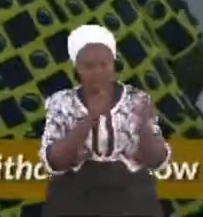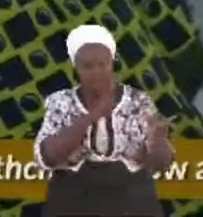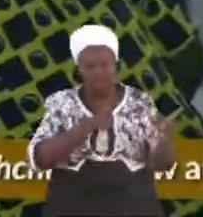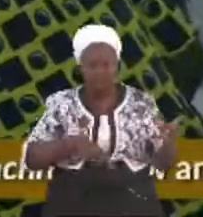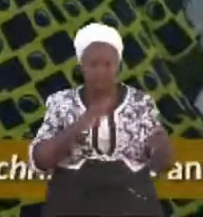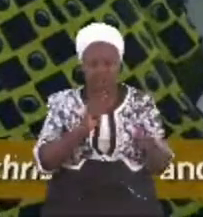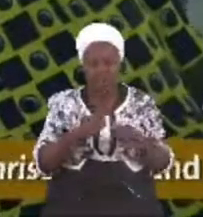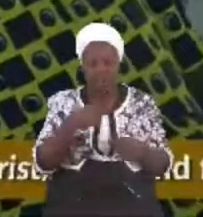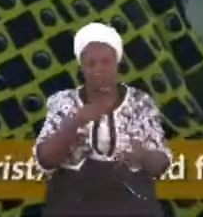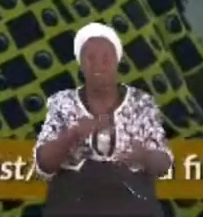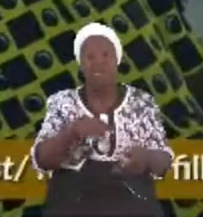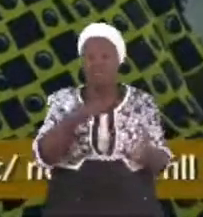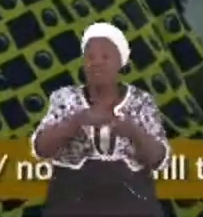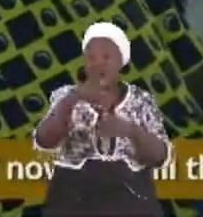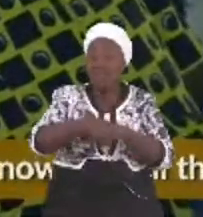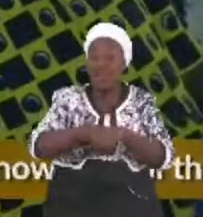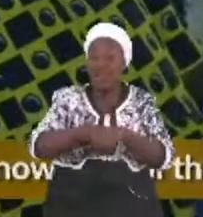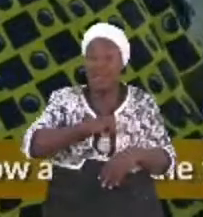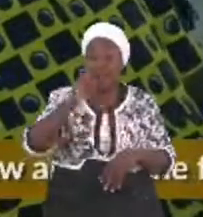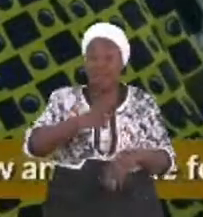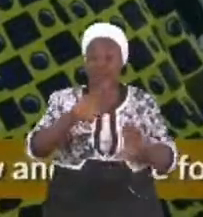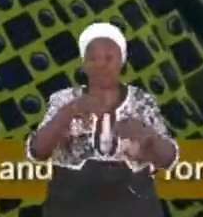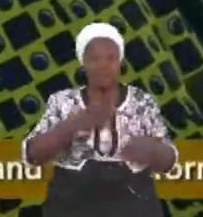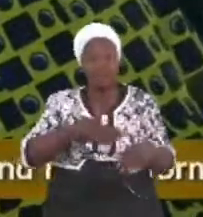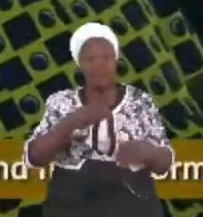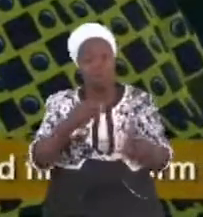Ce soir, je dois donner mon témoignage.